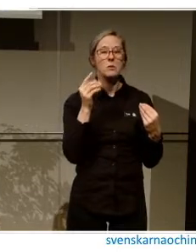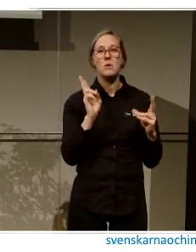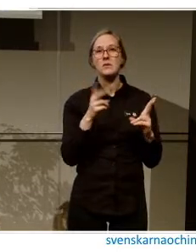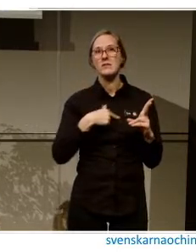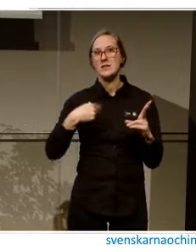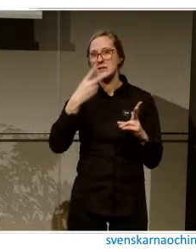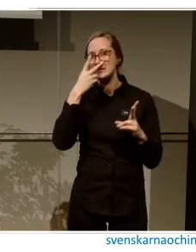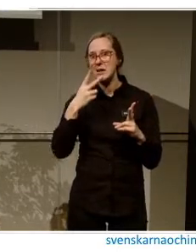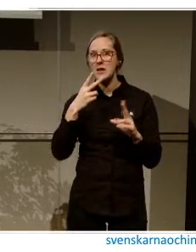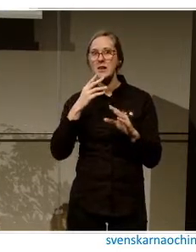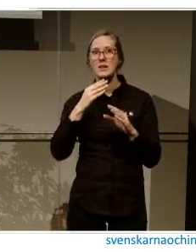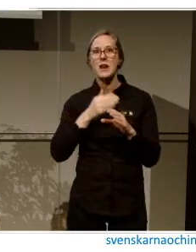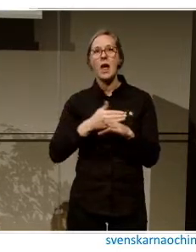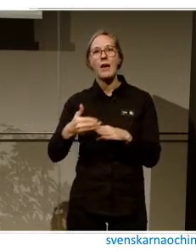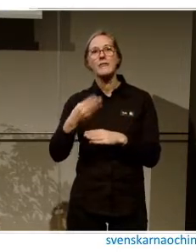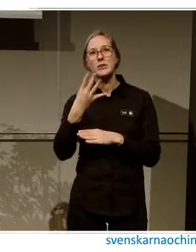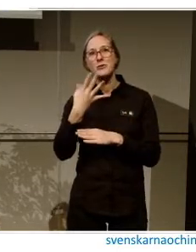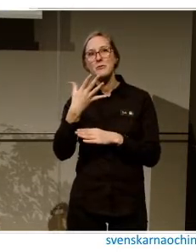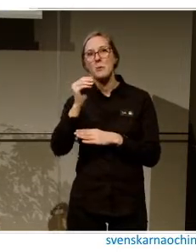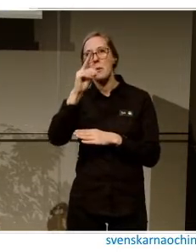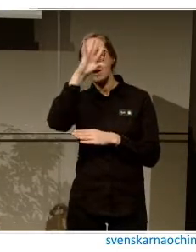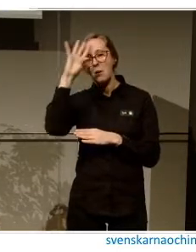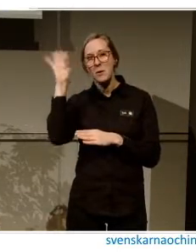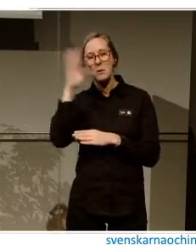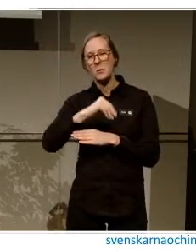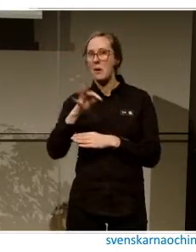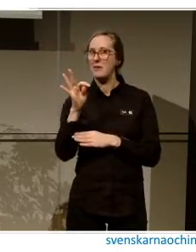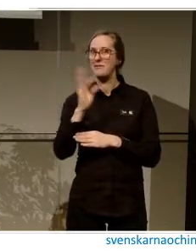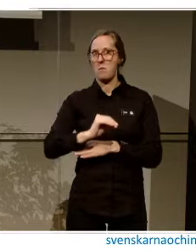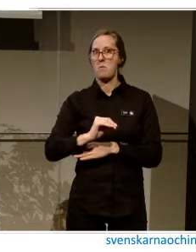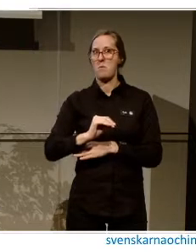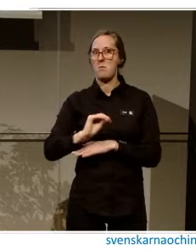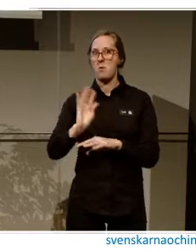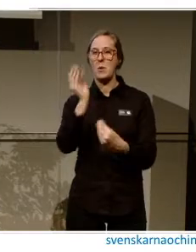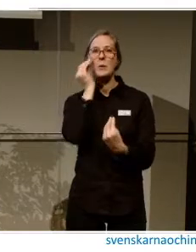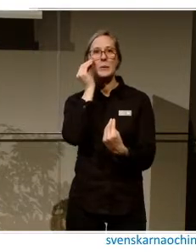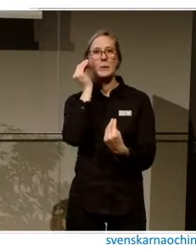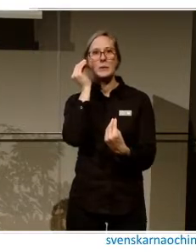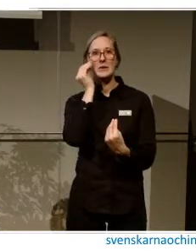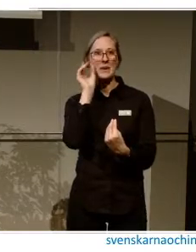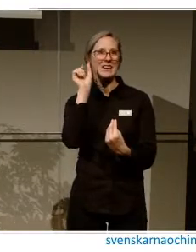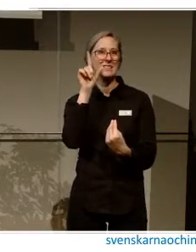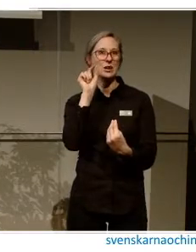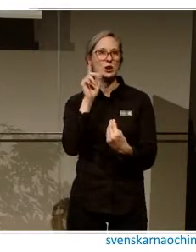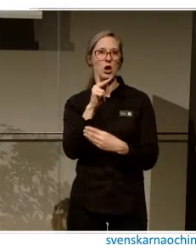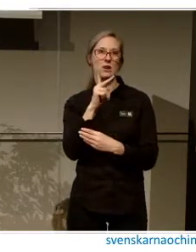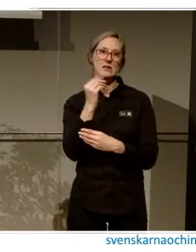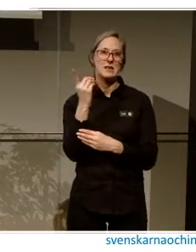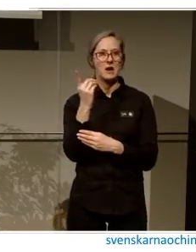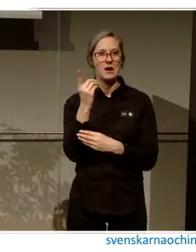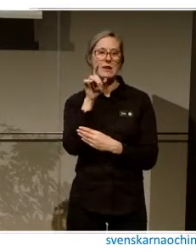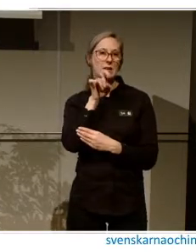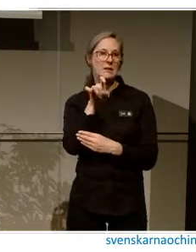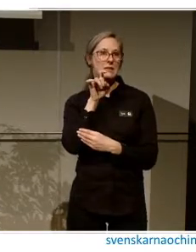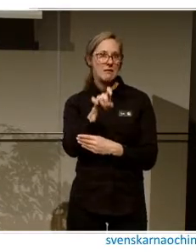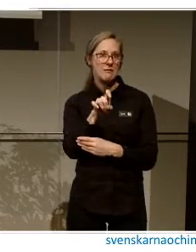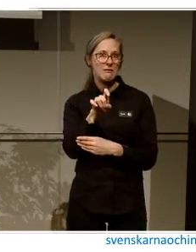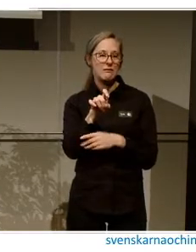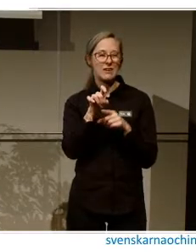efter 45 års ålder så är det väldigt få som har fått någon form av utbildning i digital källkritik. Och det